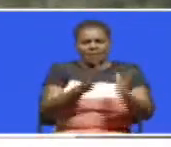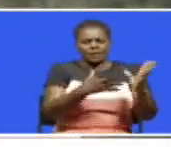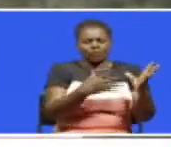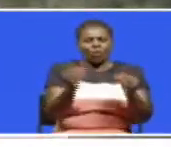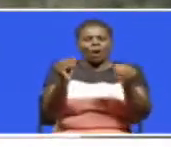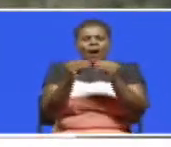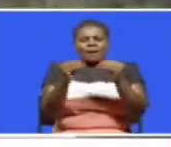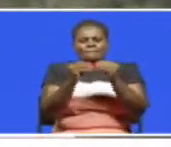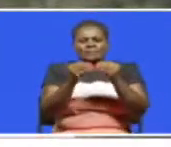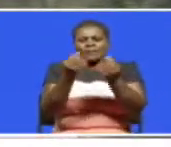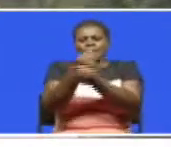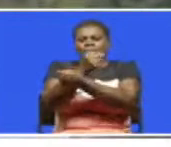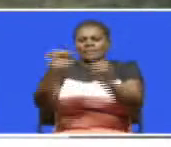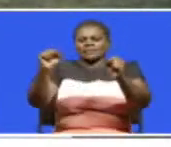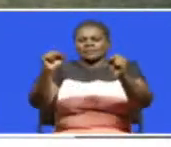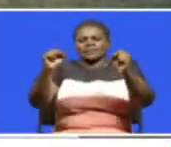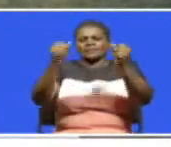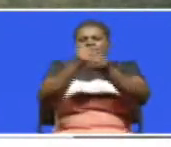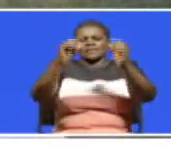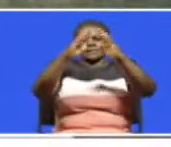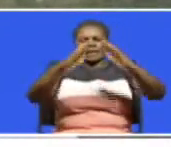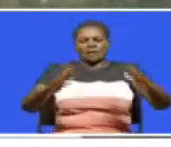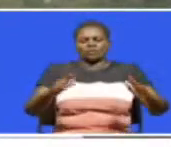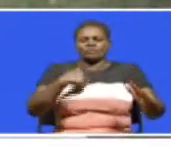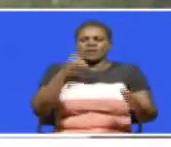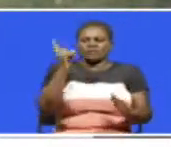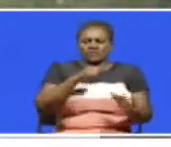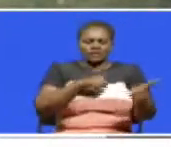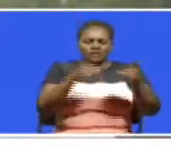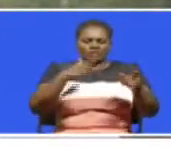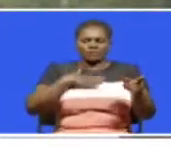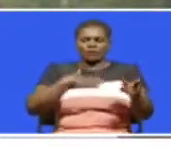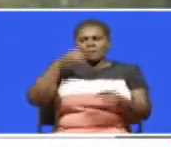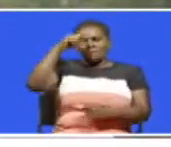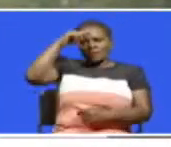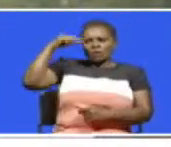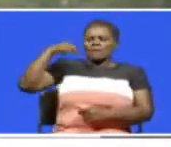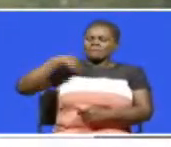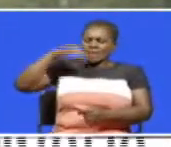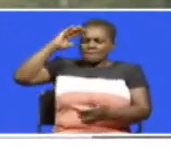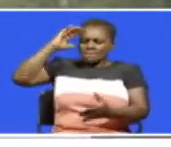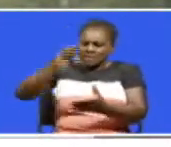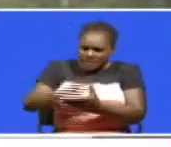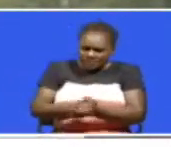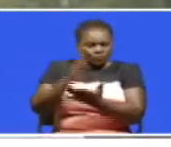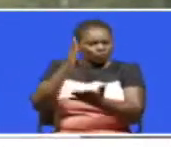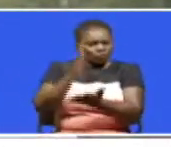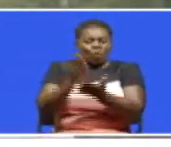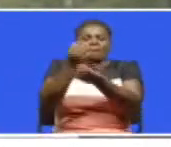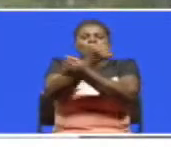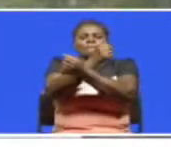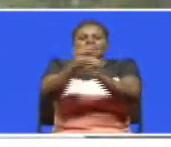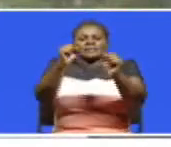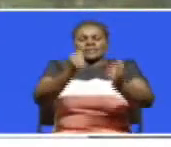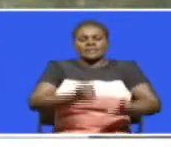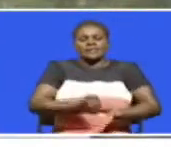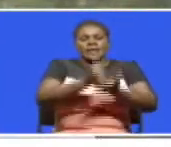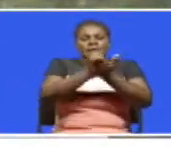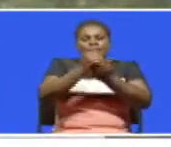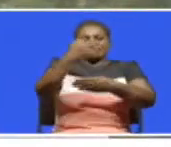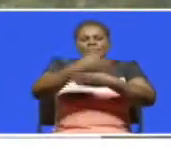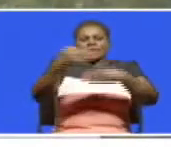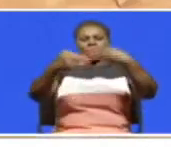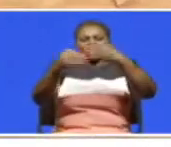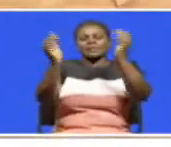rais kwa ikulu ili nikamilishe safari yangu, kwa sababu nina imani ya kwamba rais atasaidia kuchangia